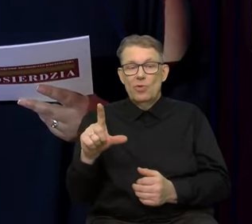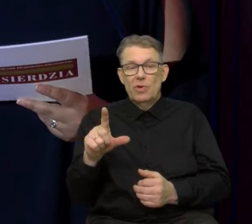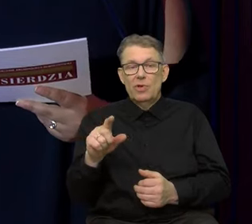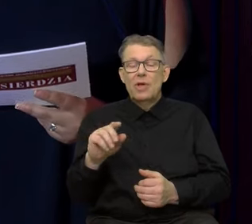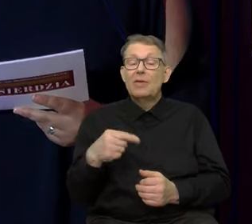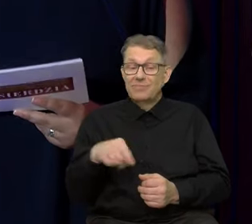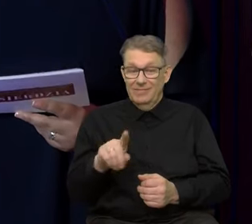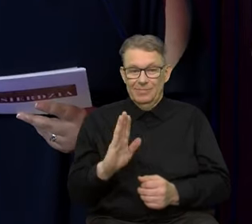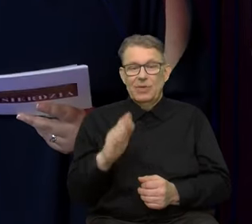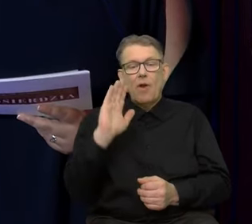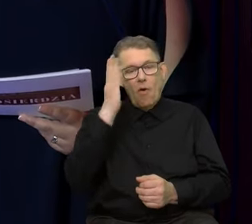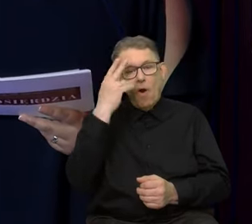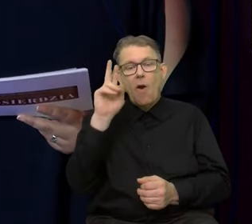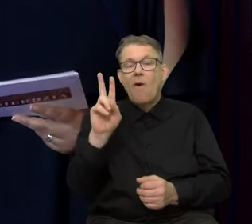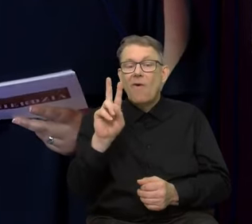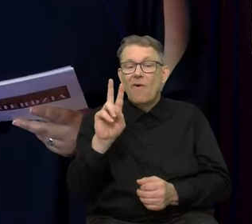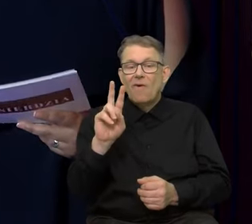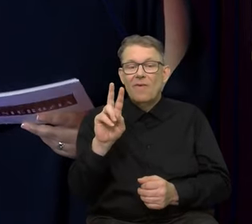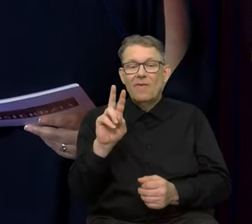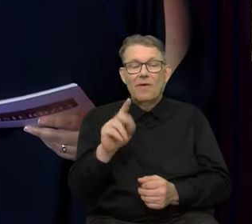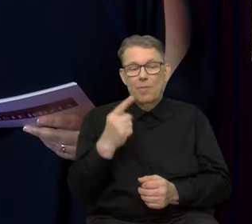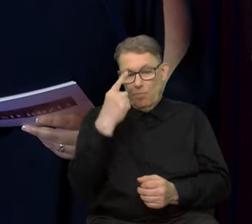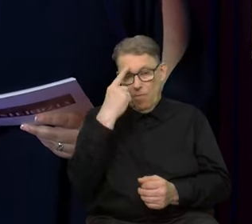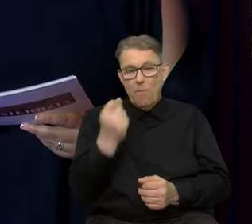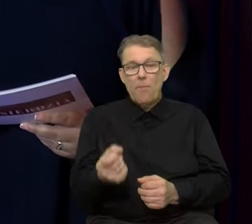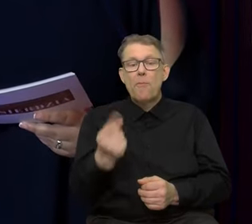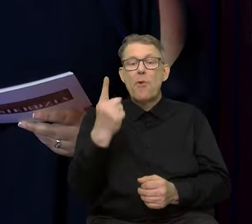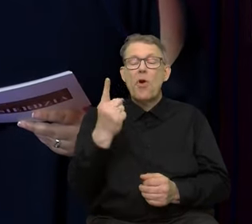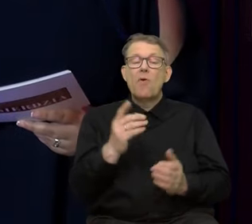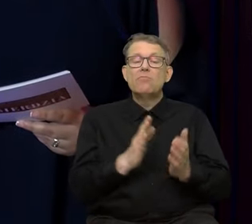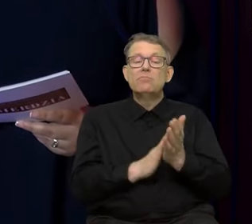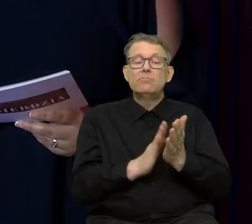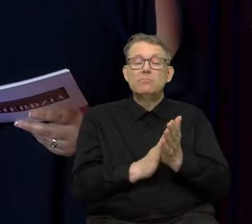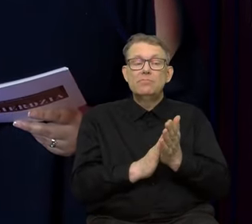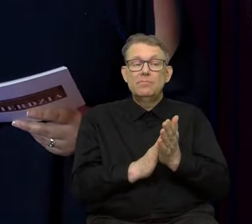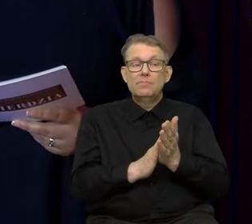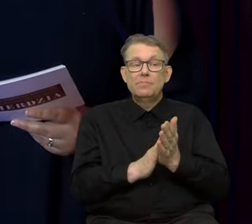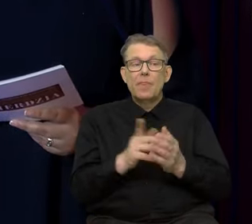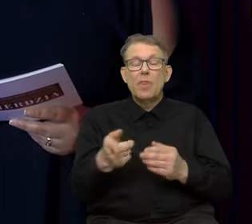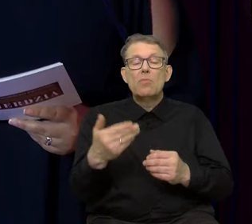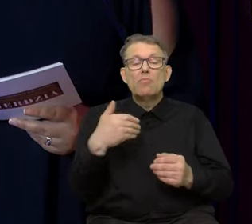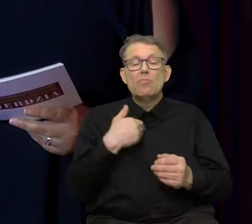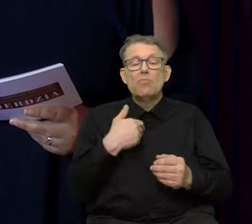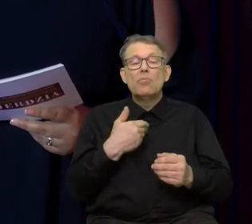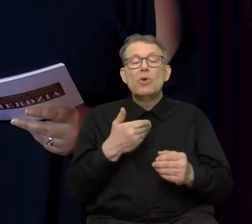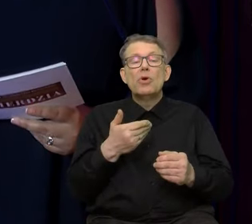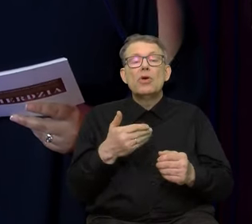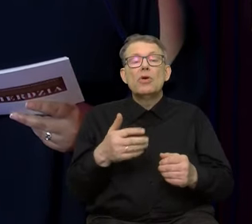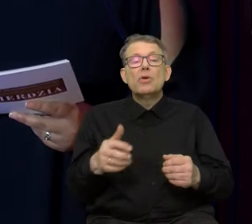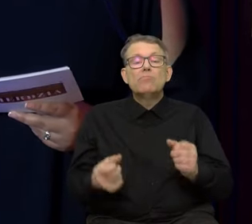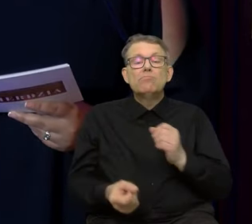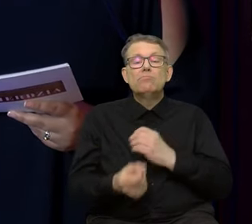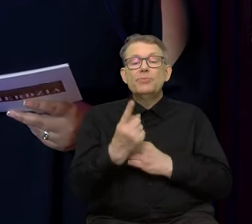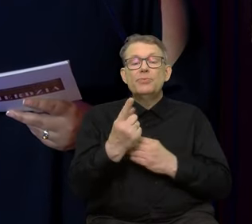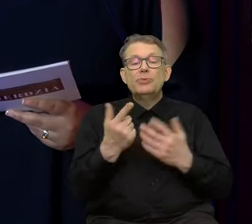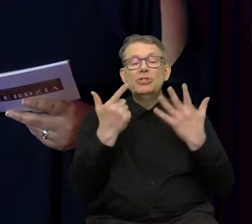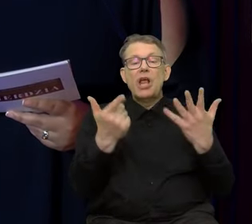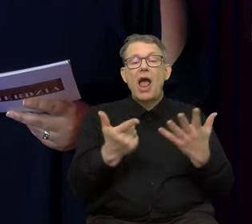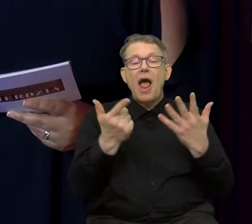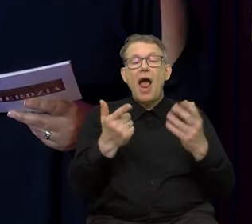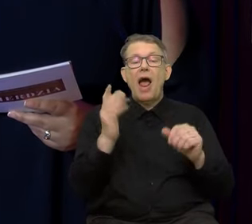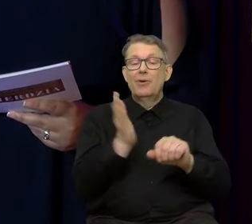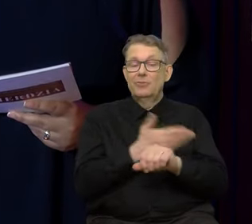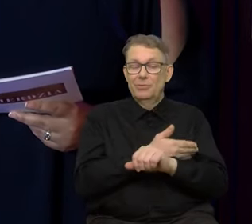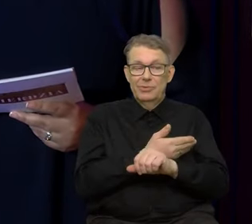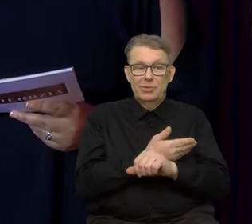są. Pomysł wyróżnienia nagrodami Michały zrodził się przed 7 laty.